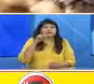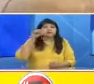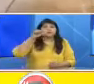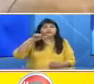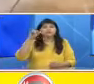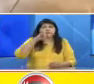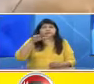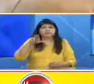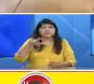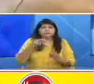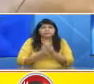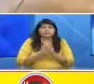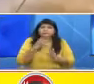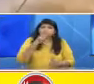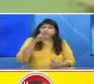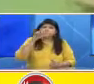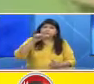2967 है,